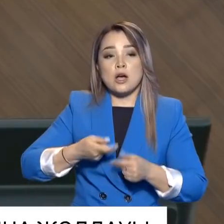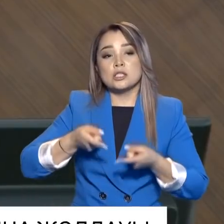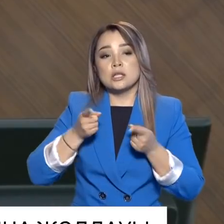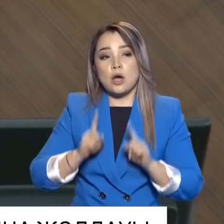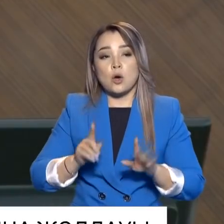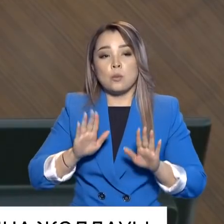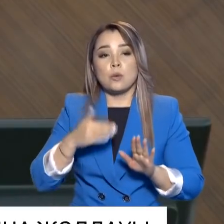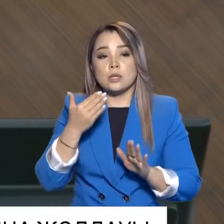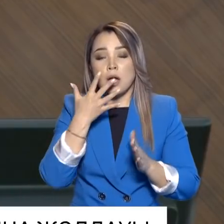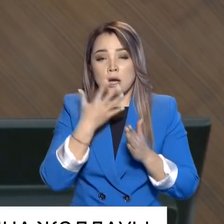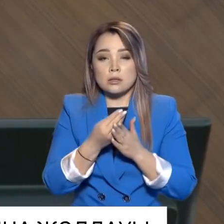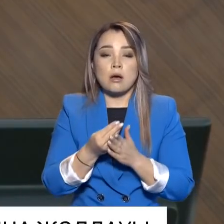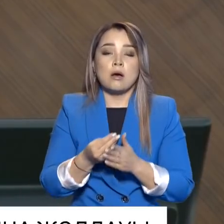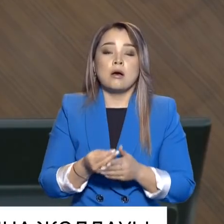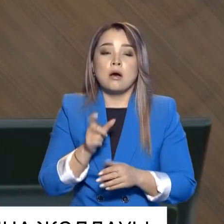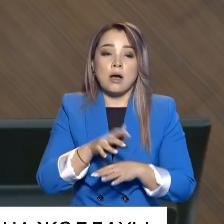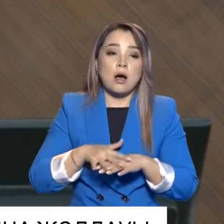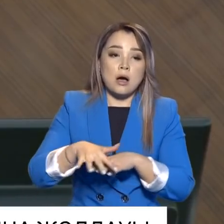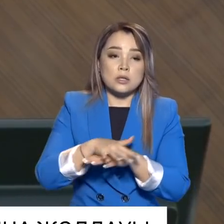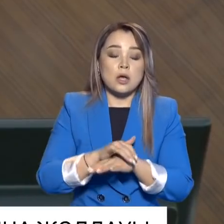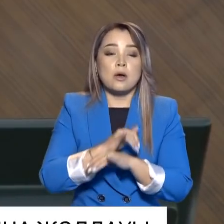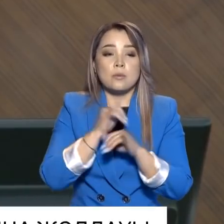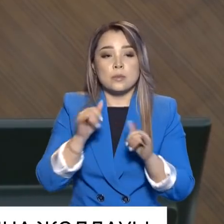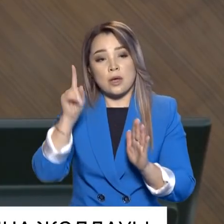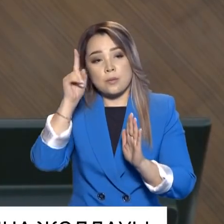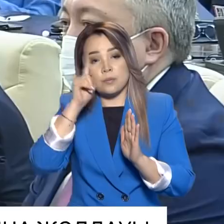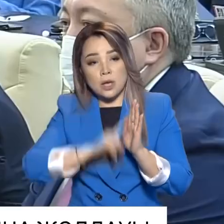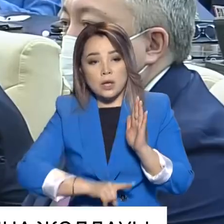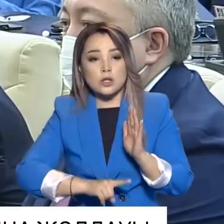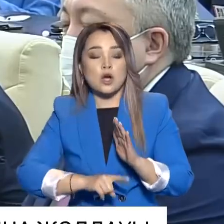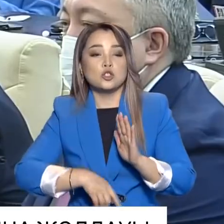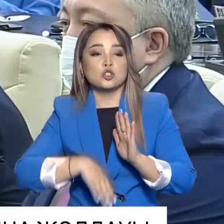бәсеке болғанда ғана халықтың әл-ауқаты артып, жағдайы жақсарады.